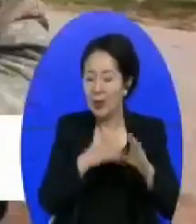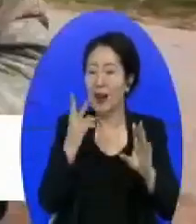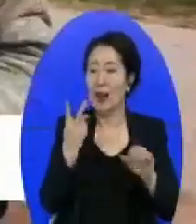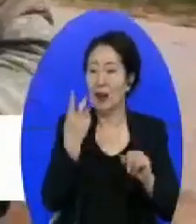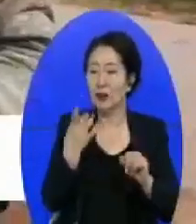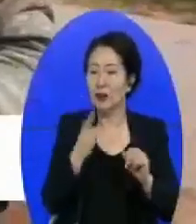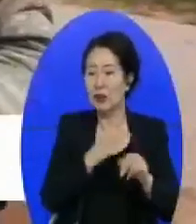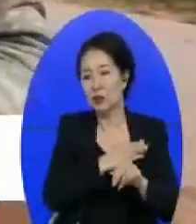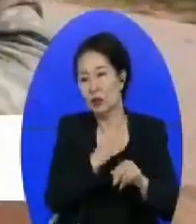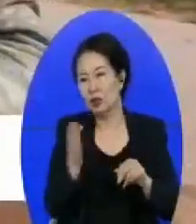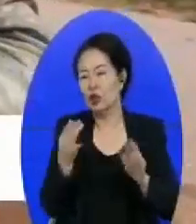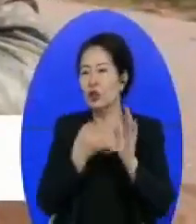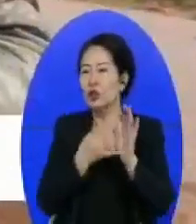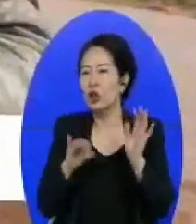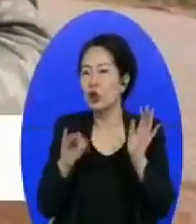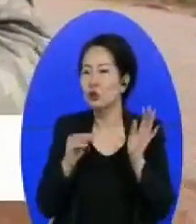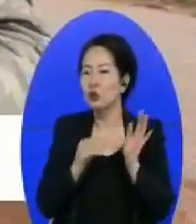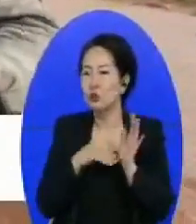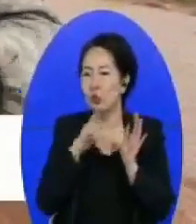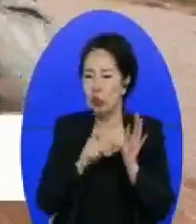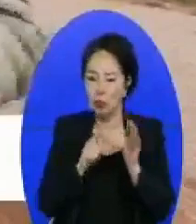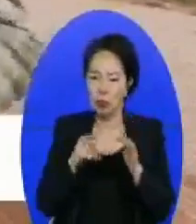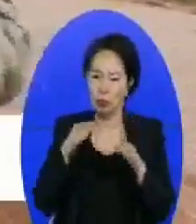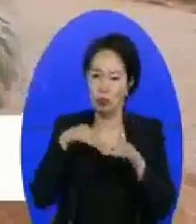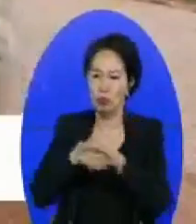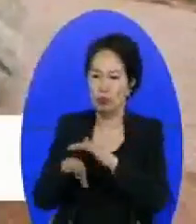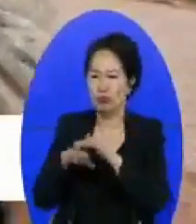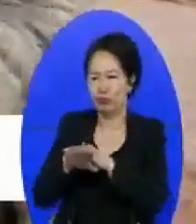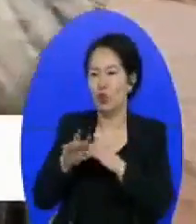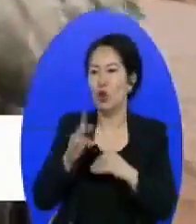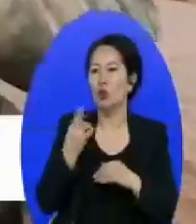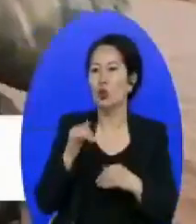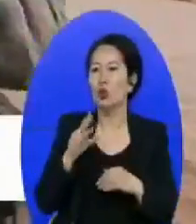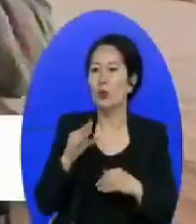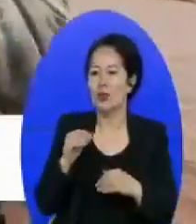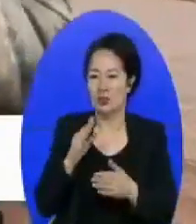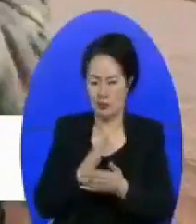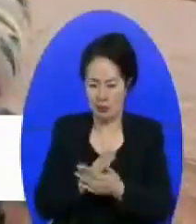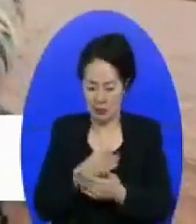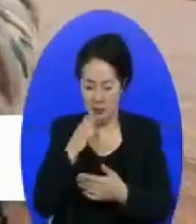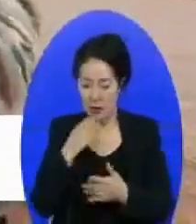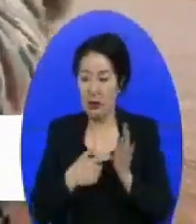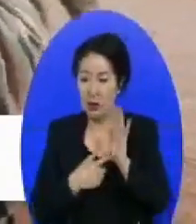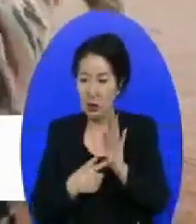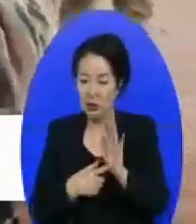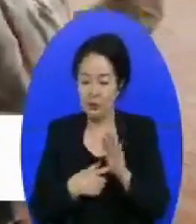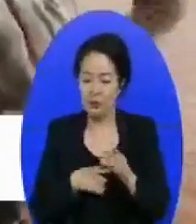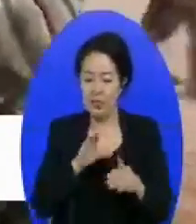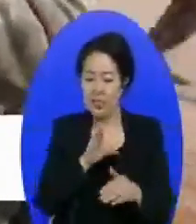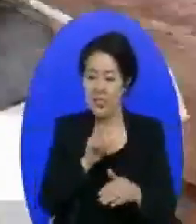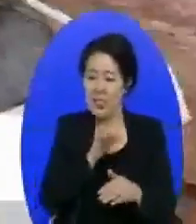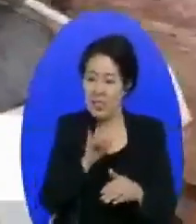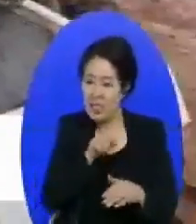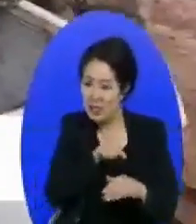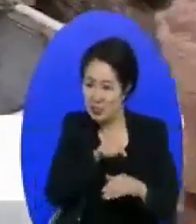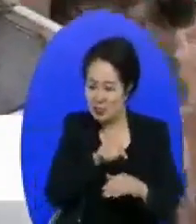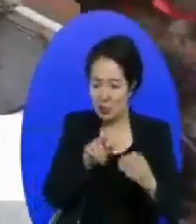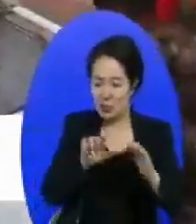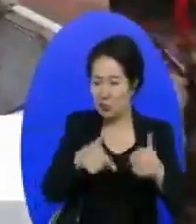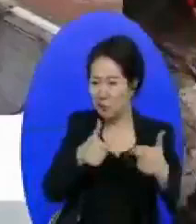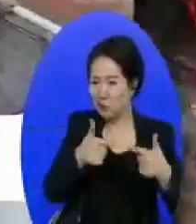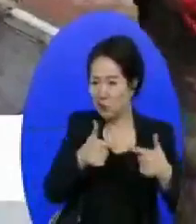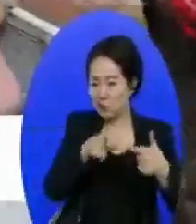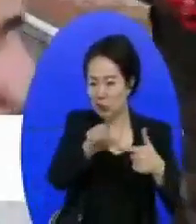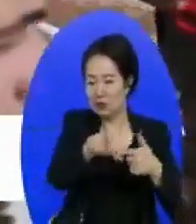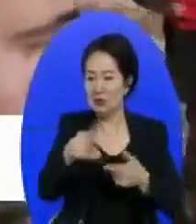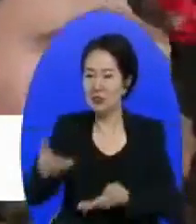мужаас 700 гаруй мянган хүн одоо дөрвсөн гэж нэгц үндэсний байгууллагаас мэдээлж байгаа юм аа. Харин Сирийн сөрөг хүчнийг дэмждэг Турк улс Идлиб